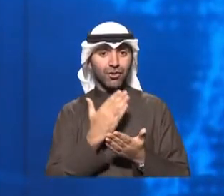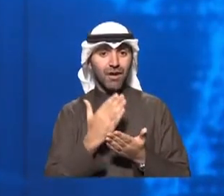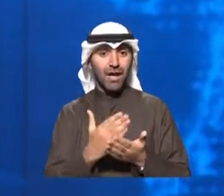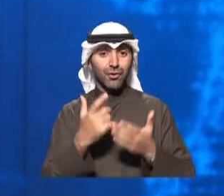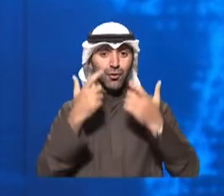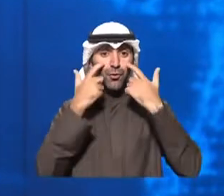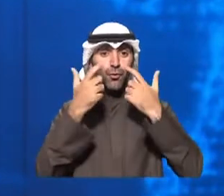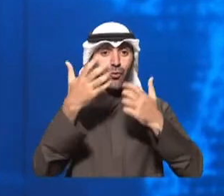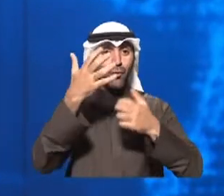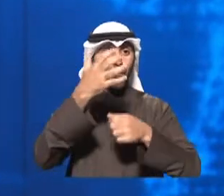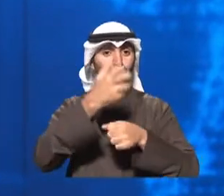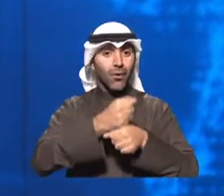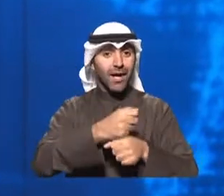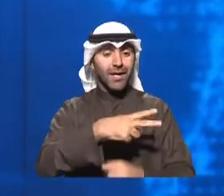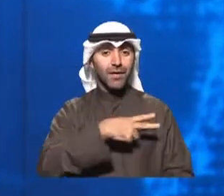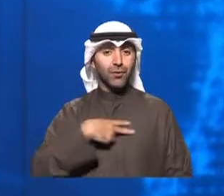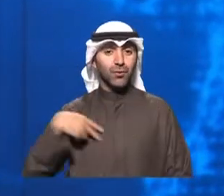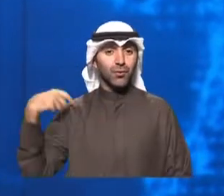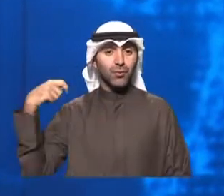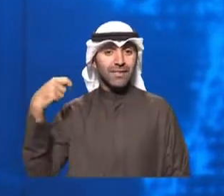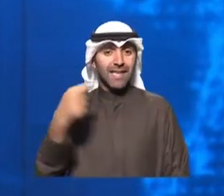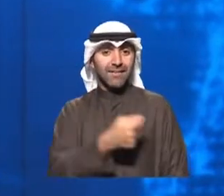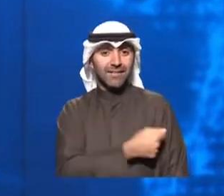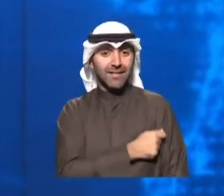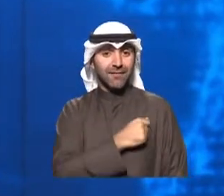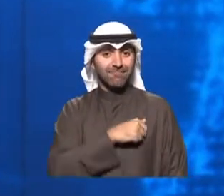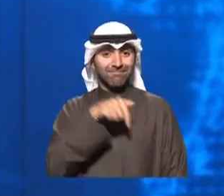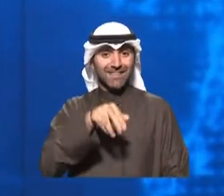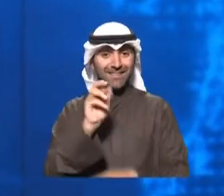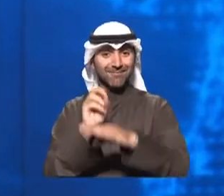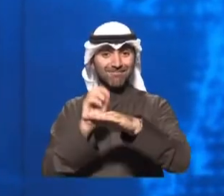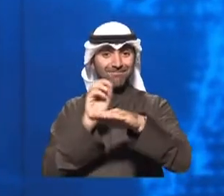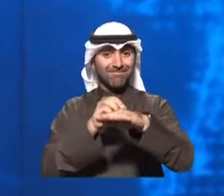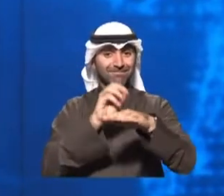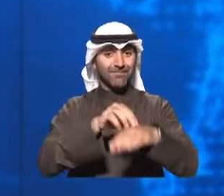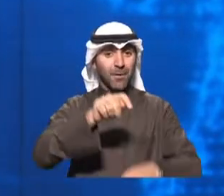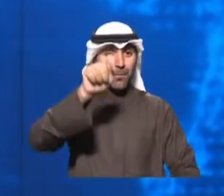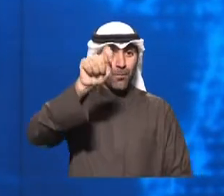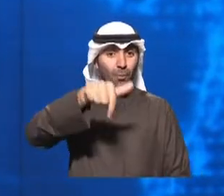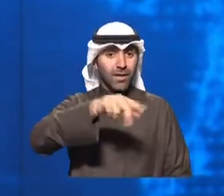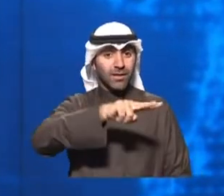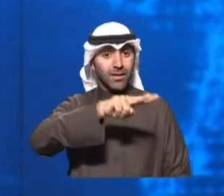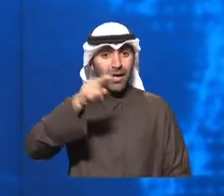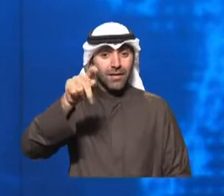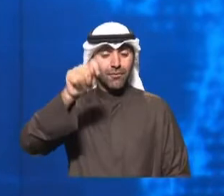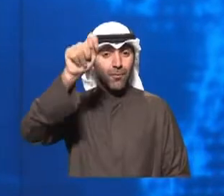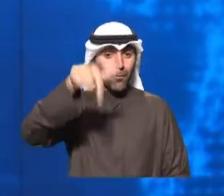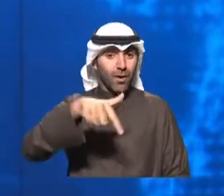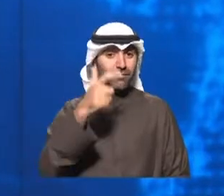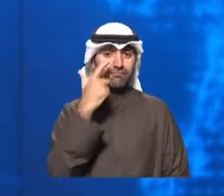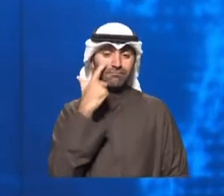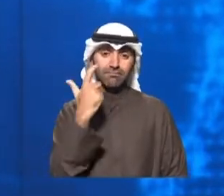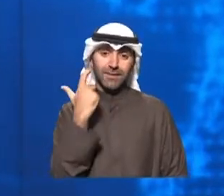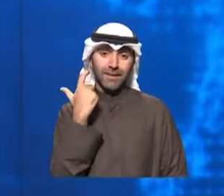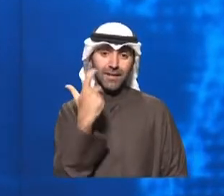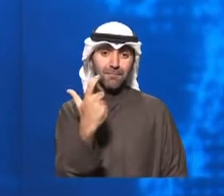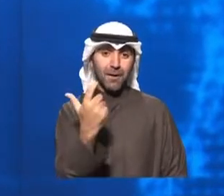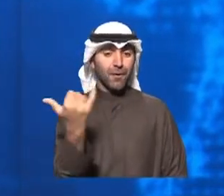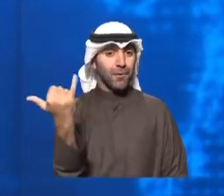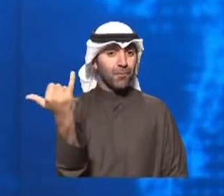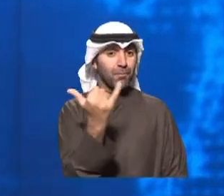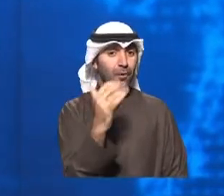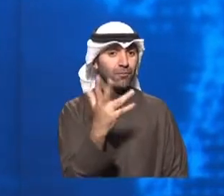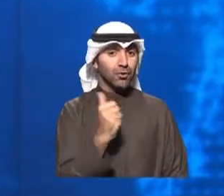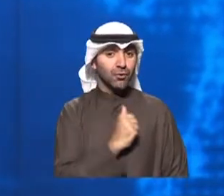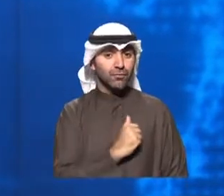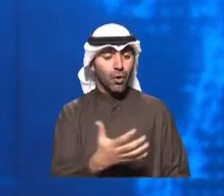وللمقيمين إلى الالتزام بالاشتراطات الصحية، وسلامة الجميع بالطبع كما نعلم جميعا هي مسؤولية مشتركة